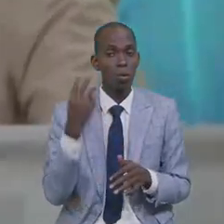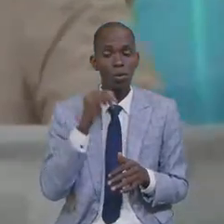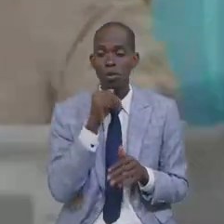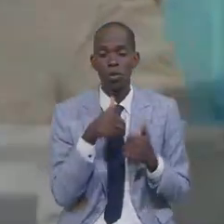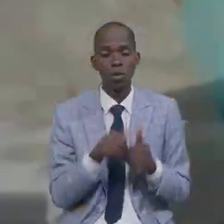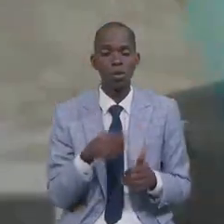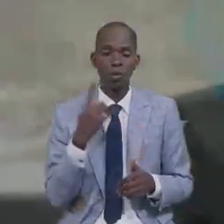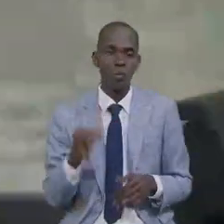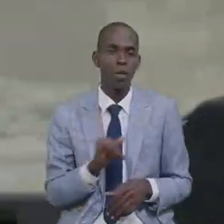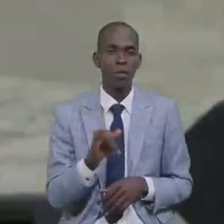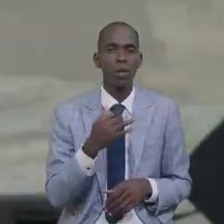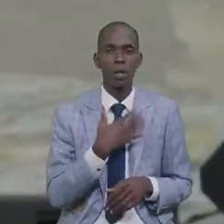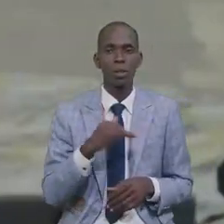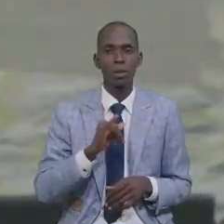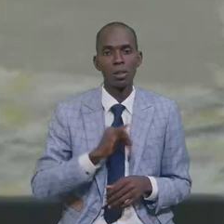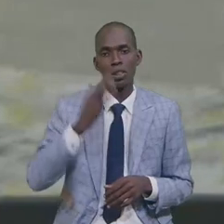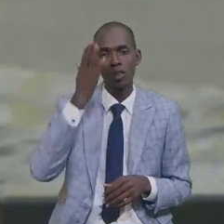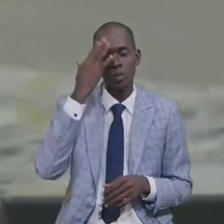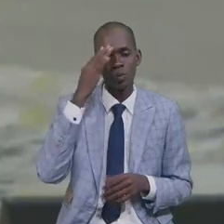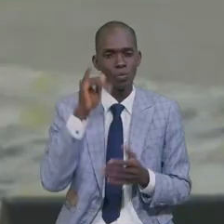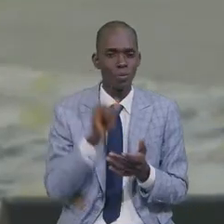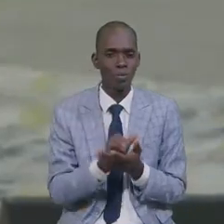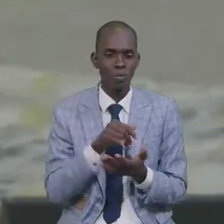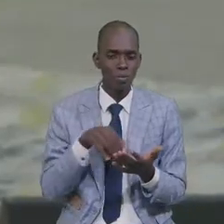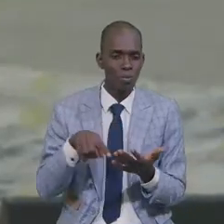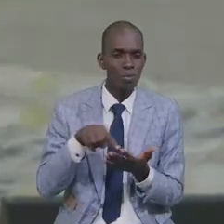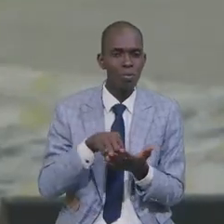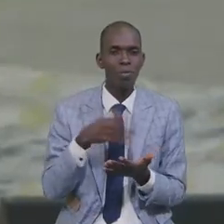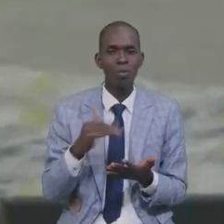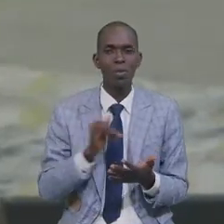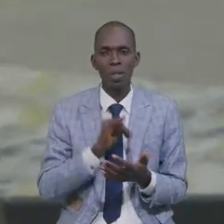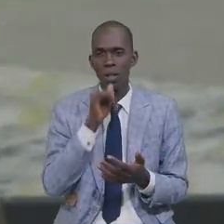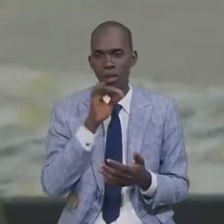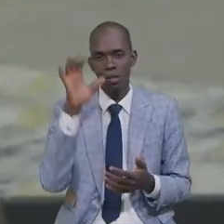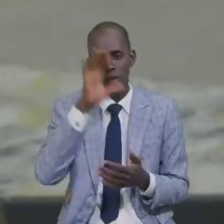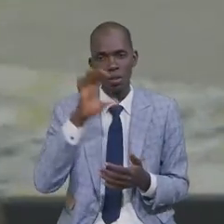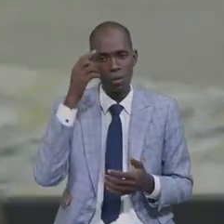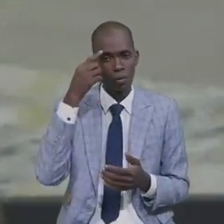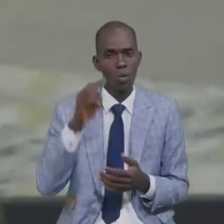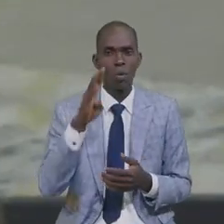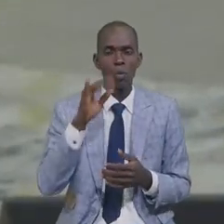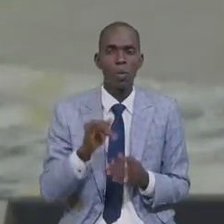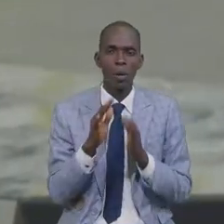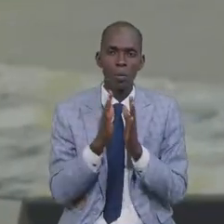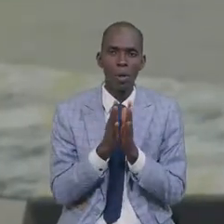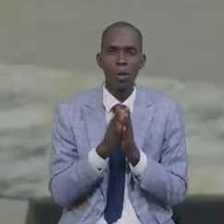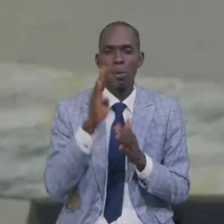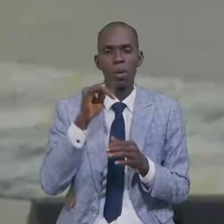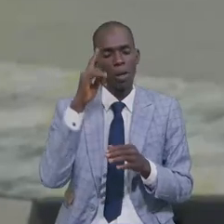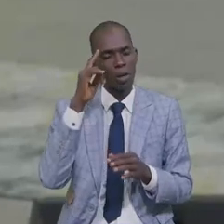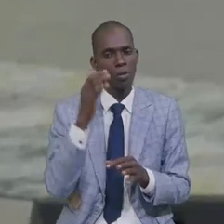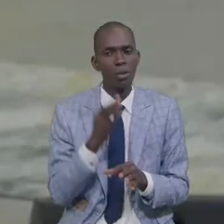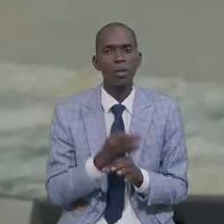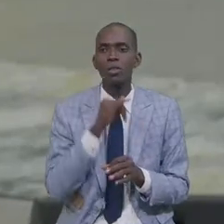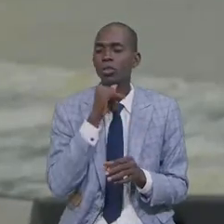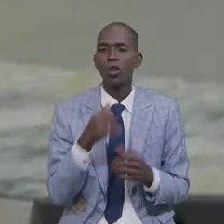pas perdue pour toujours. Et je sais que ce que je cherche par la prière, par la foi,